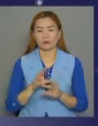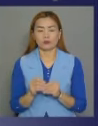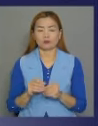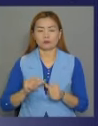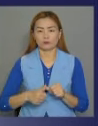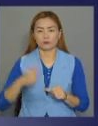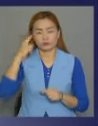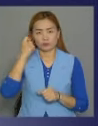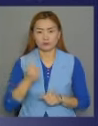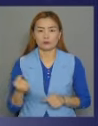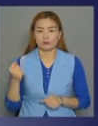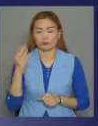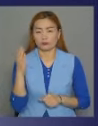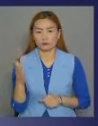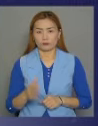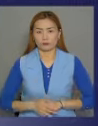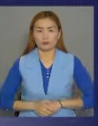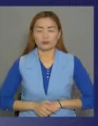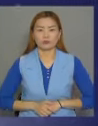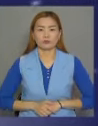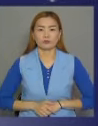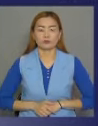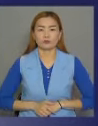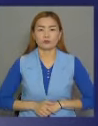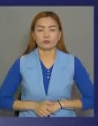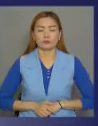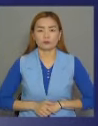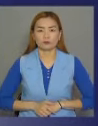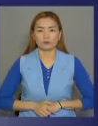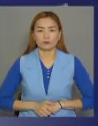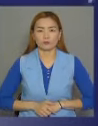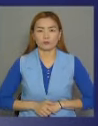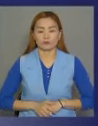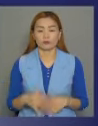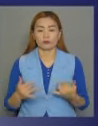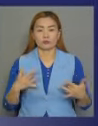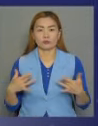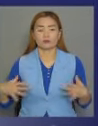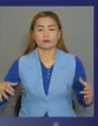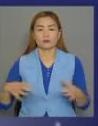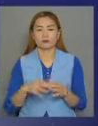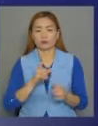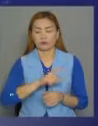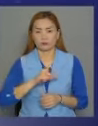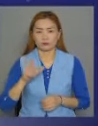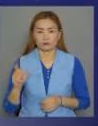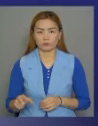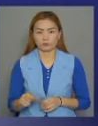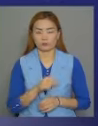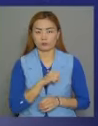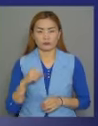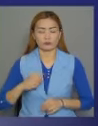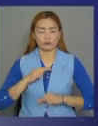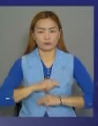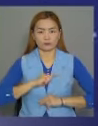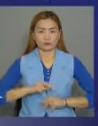мәңгі жасай береді. Дегенмен де жаңағы қазіргі біздің театр қайраткерлері өздерінің